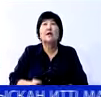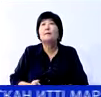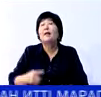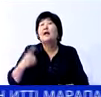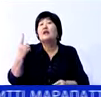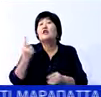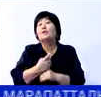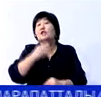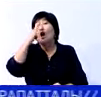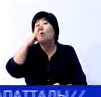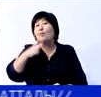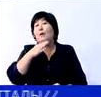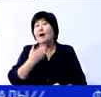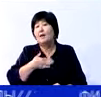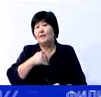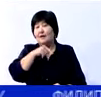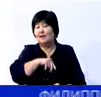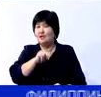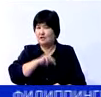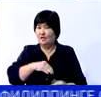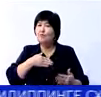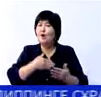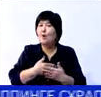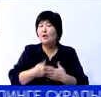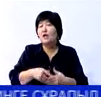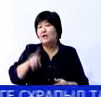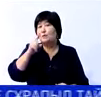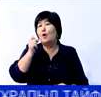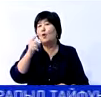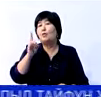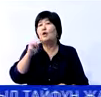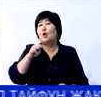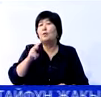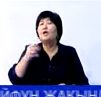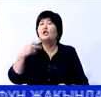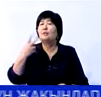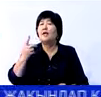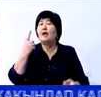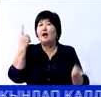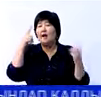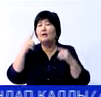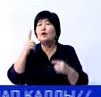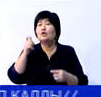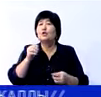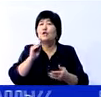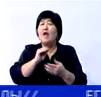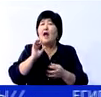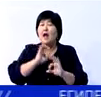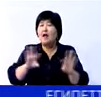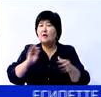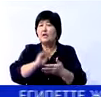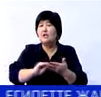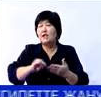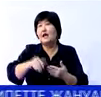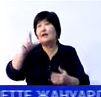папамның қасиеті ол еңбекқорлық. Сіз білесіз, 11 роман, 22 хикая, 100 әңгімеден астам